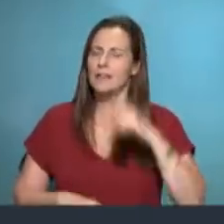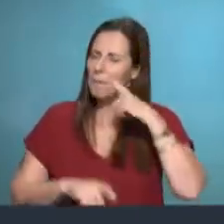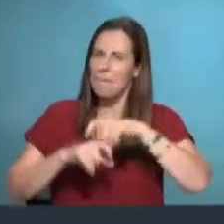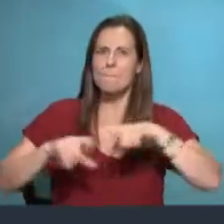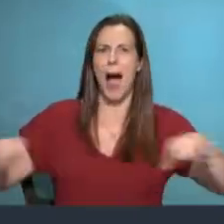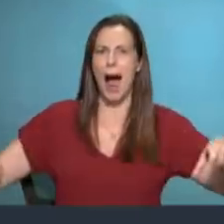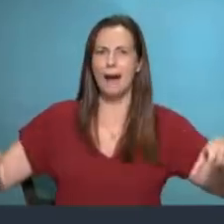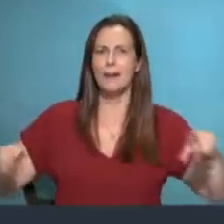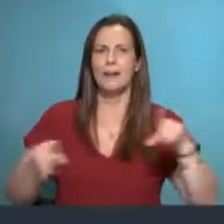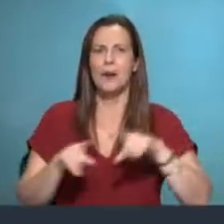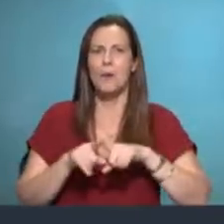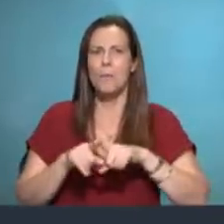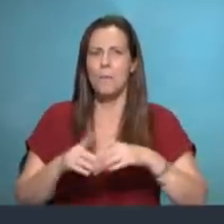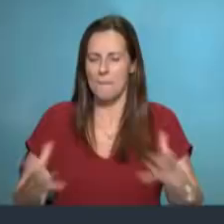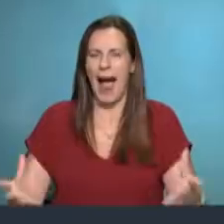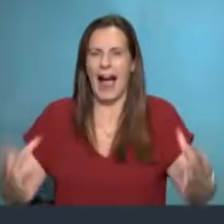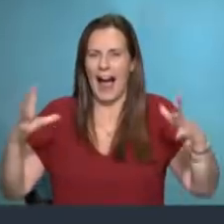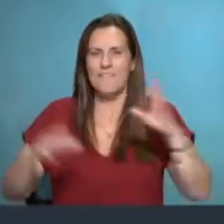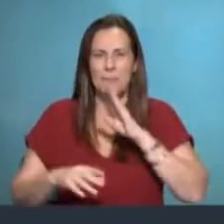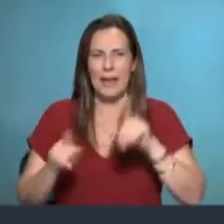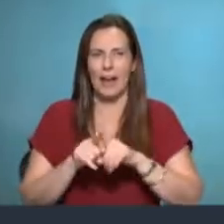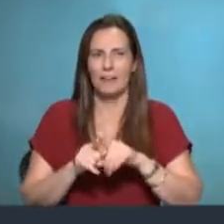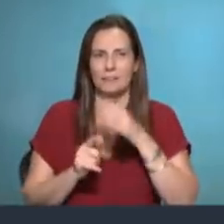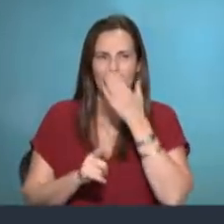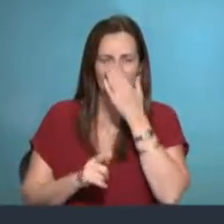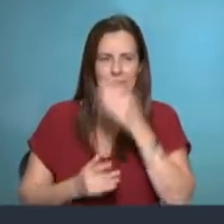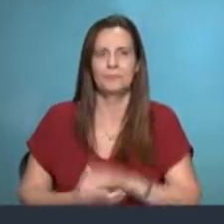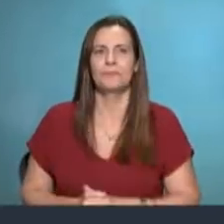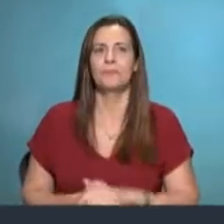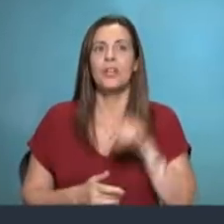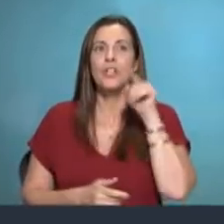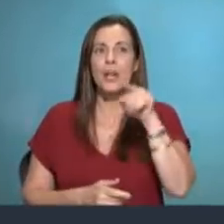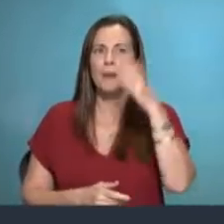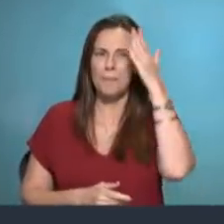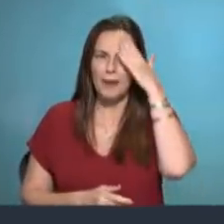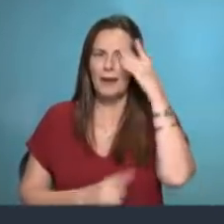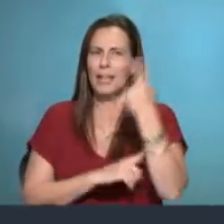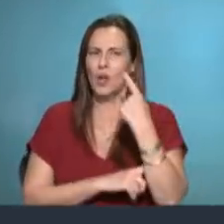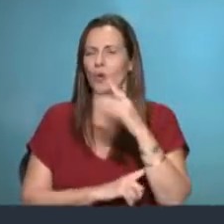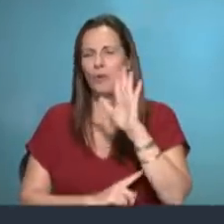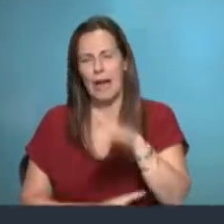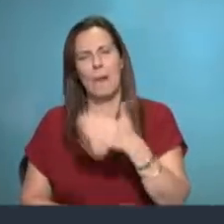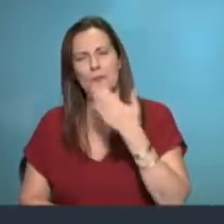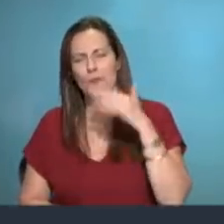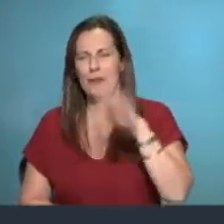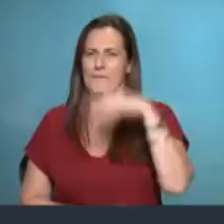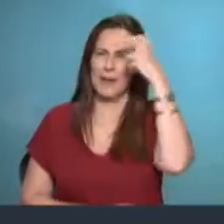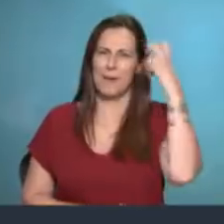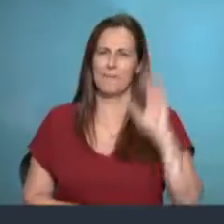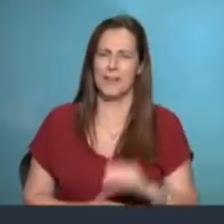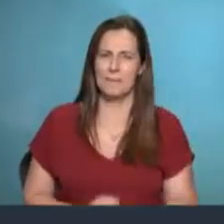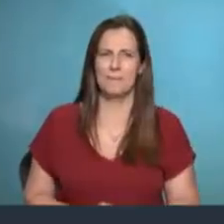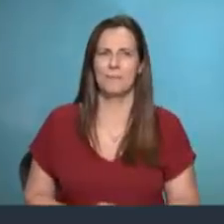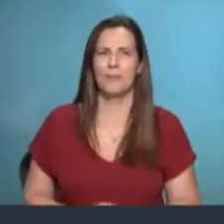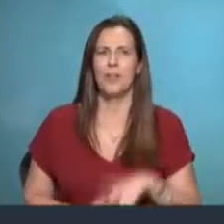גם מונובע מהחבית עצמה. כזה. כן, כזה. שדי שריף מכיר מקרוב את הלקוחות שלו, יהודים וערבים.